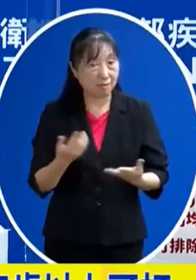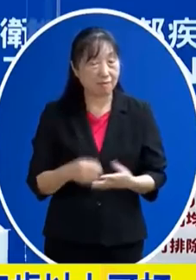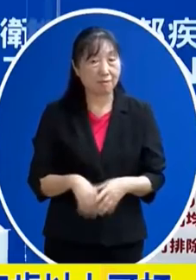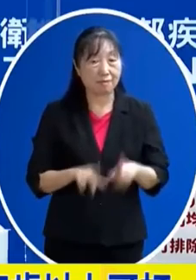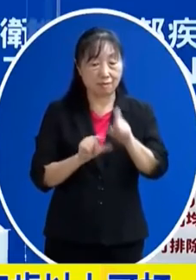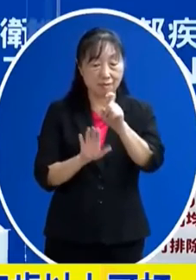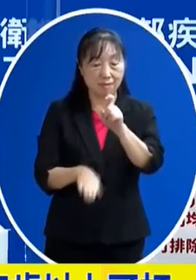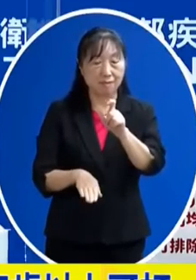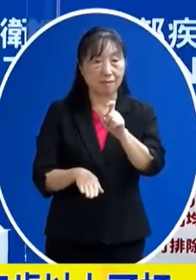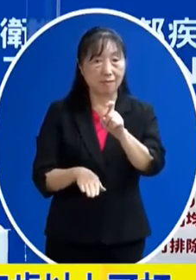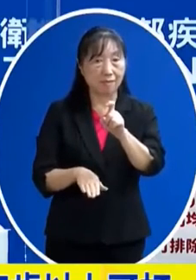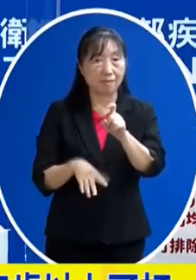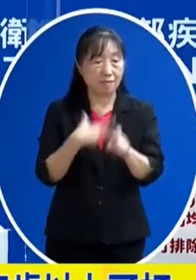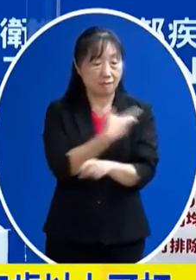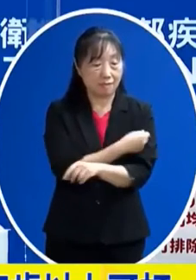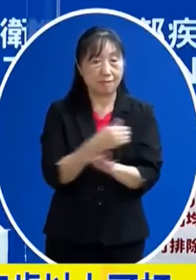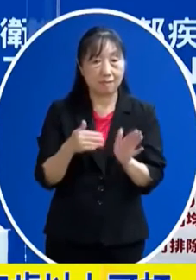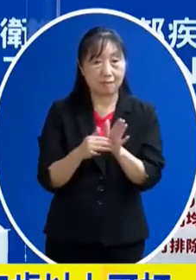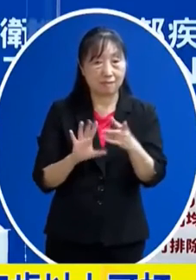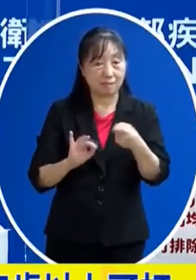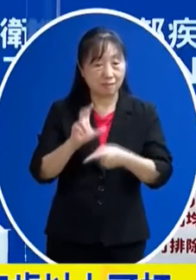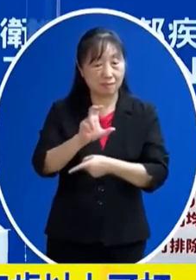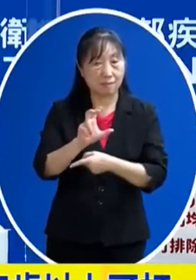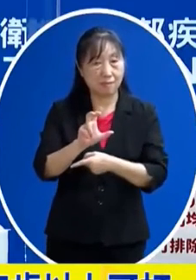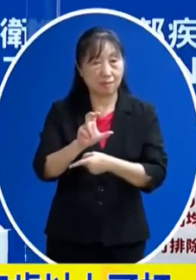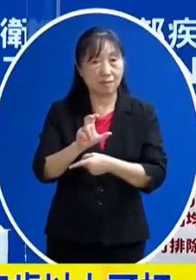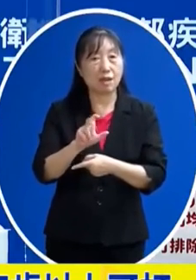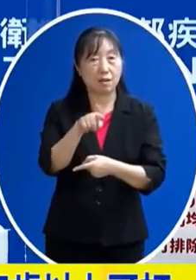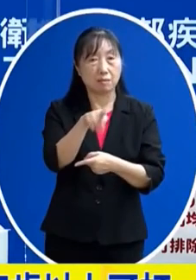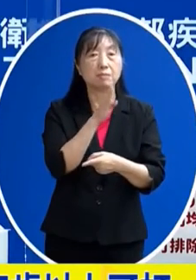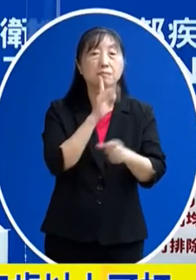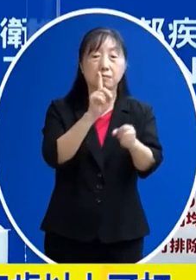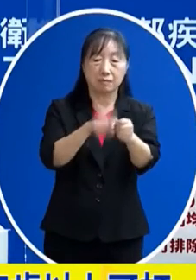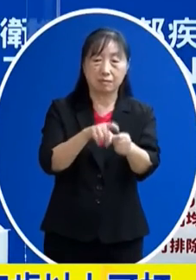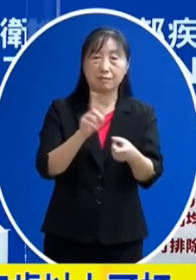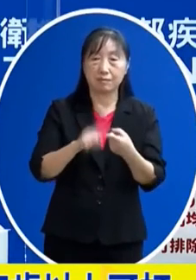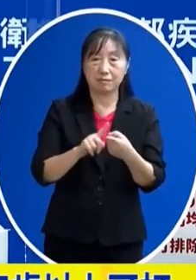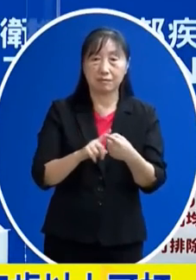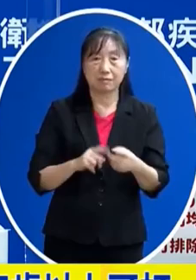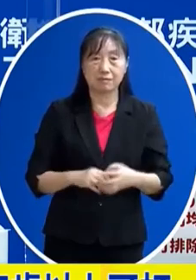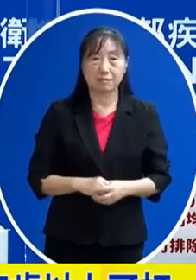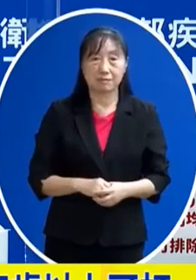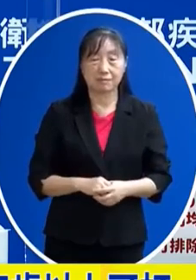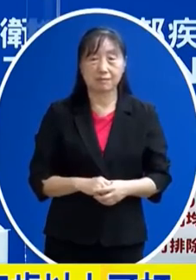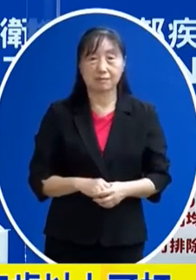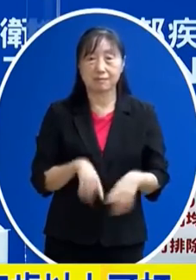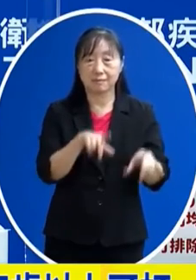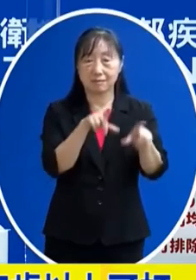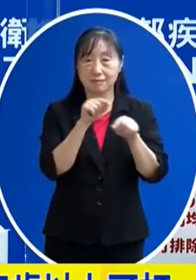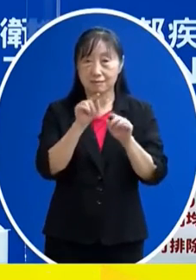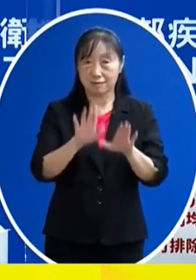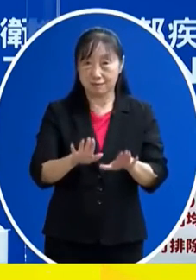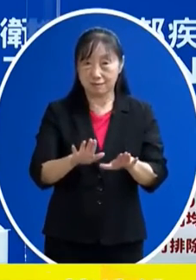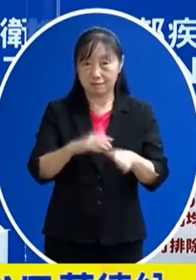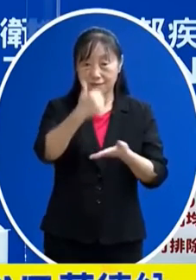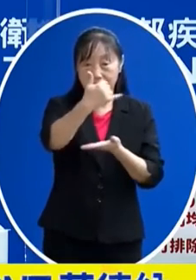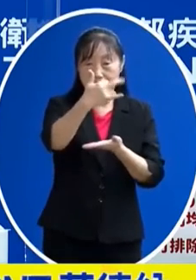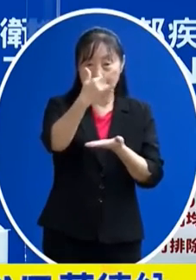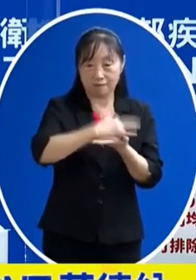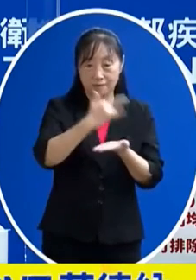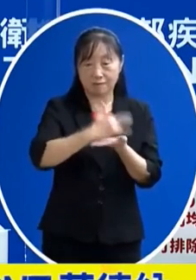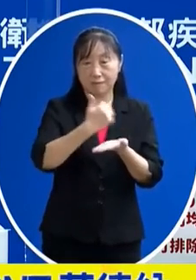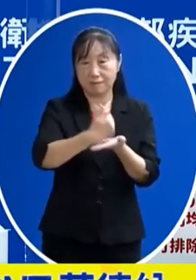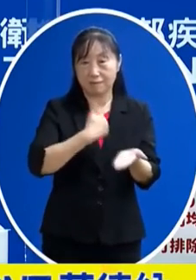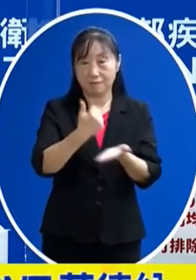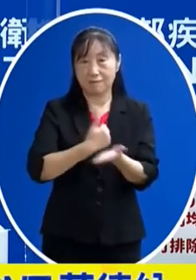十月底打完70%的这个是一个目标，那依照目前的到货的状